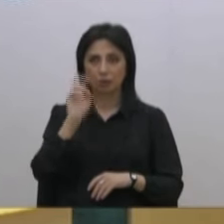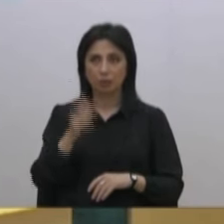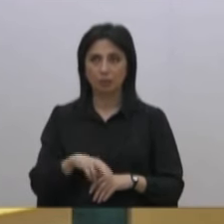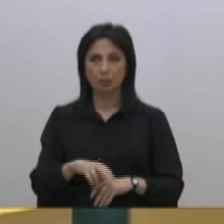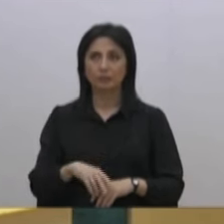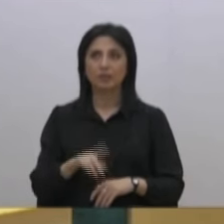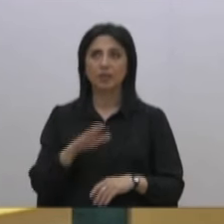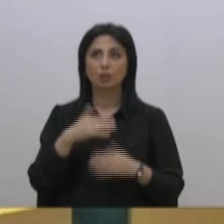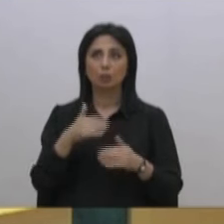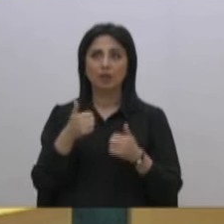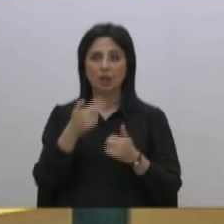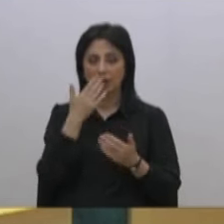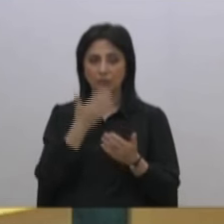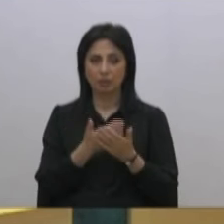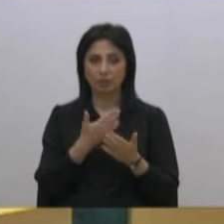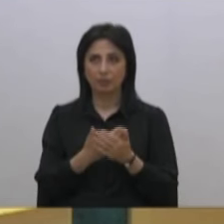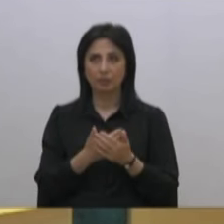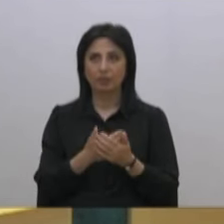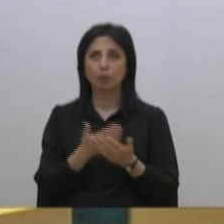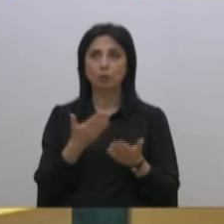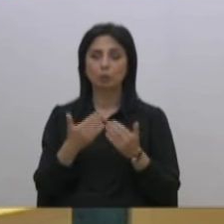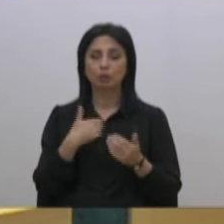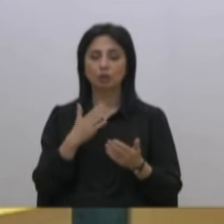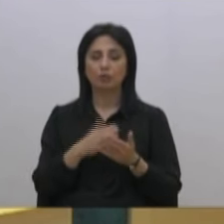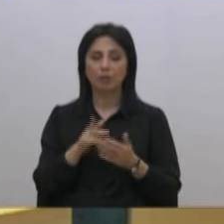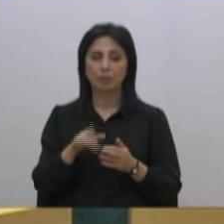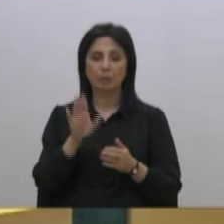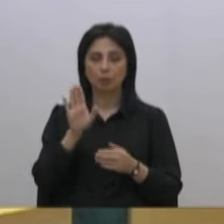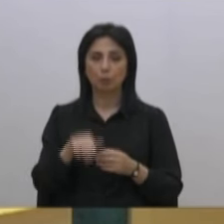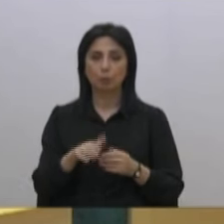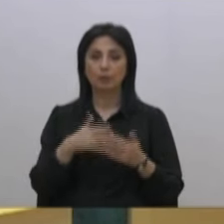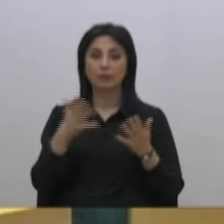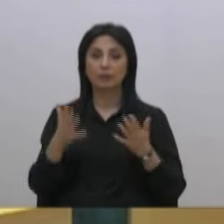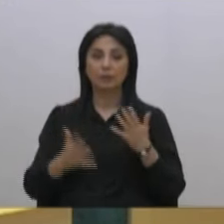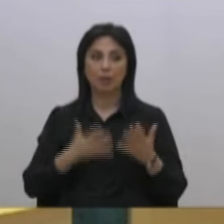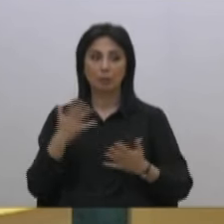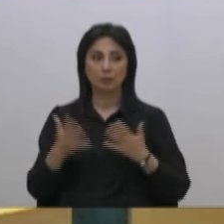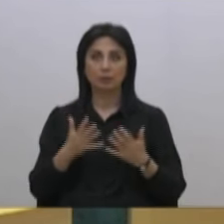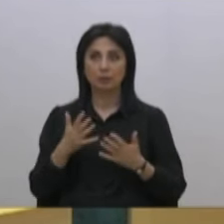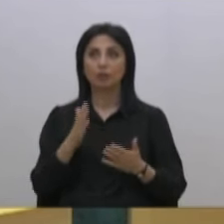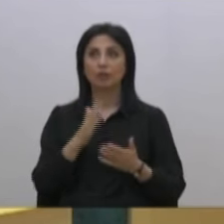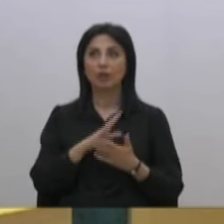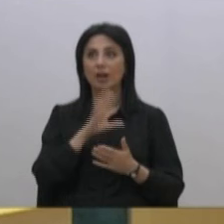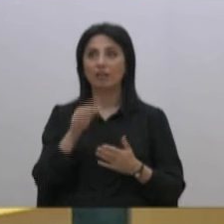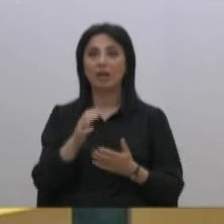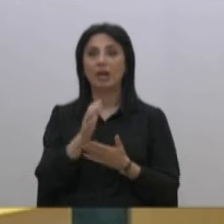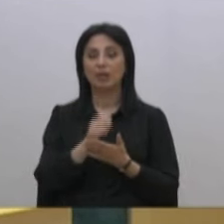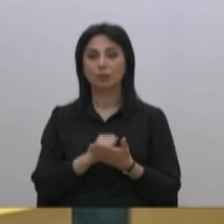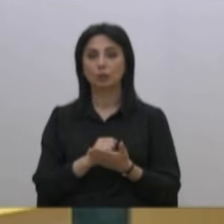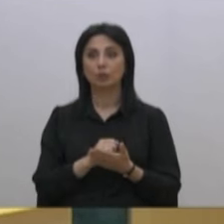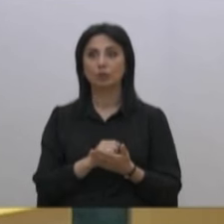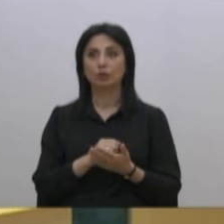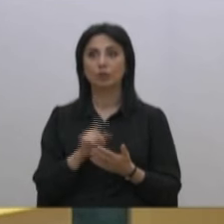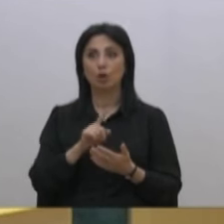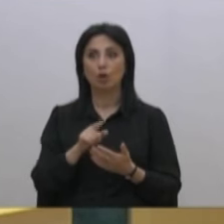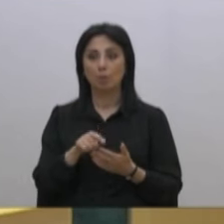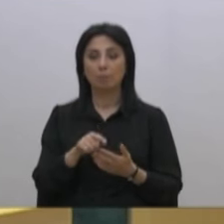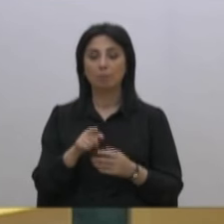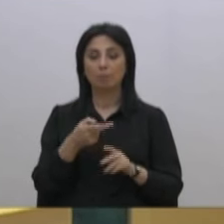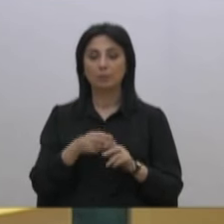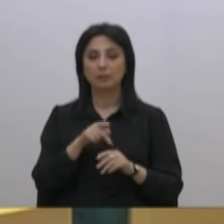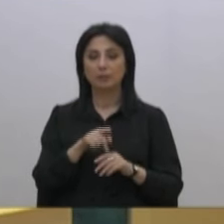$54 მილიარდი, რაც უკვე კარგი მაჩვენებელია, თუმცა ჩვენ გვაქვს ამაზე უფრო დიდი ამბიცია და გვაქვს ყველანაირი რესურსი, პოტენციალი იმისათვის,